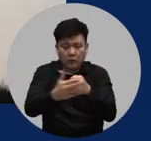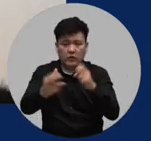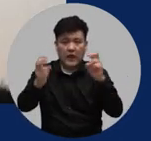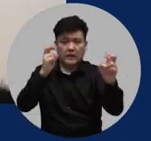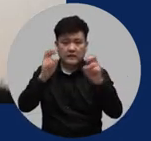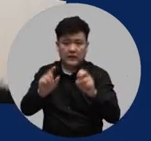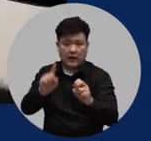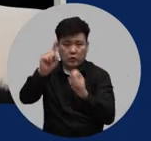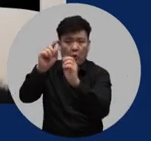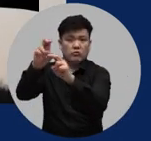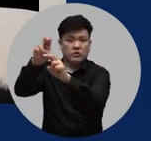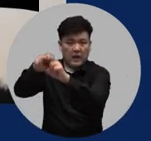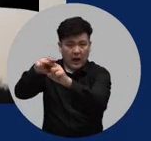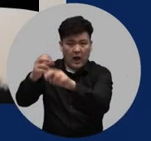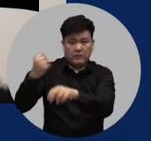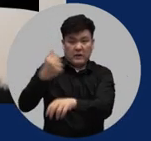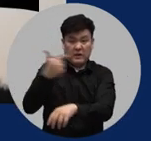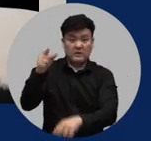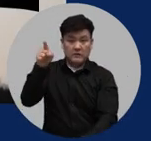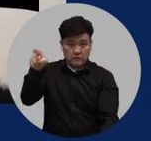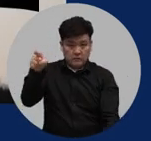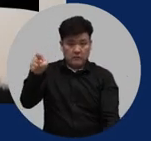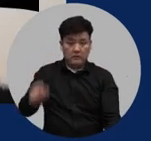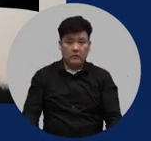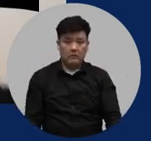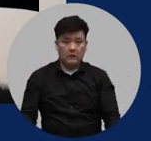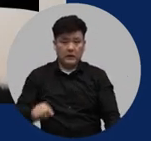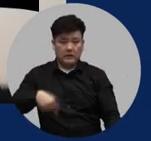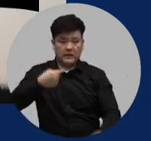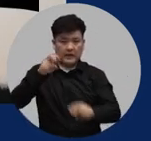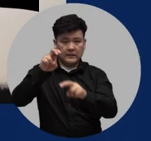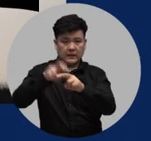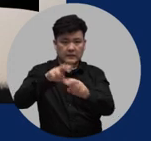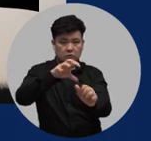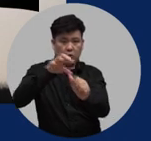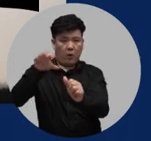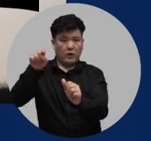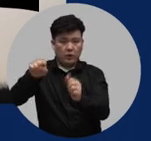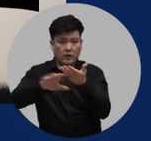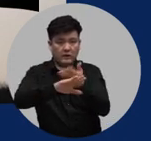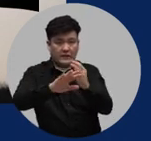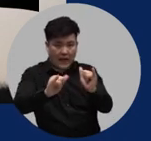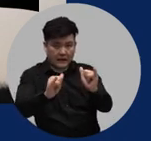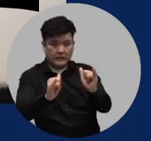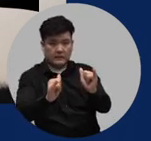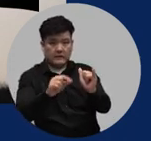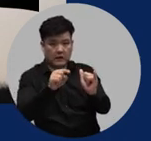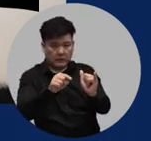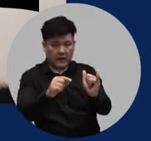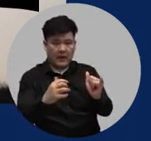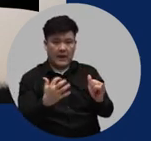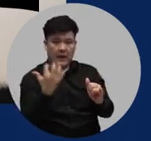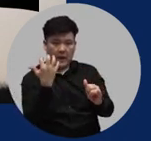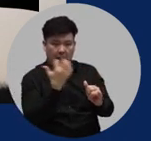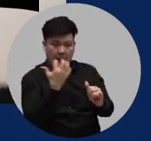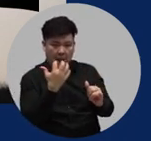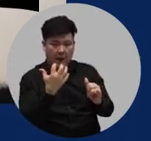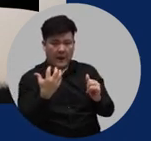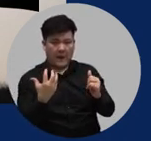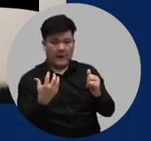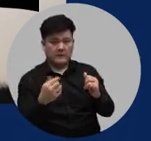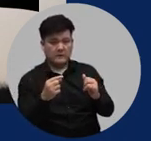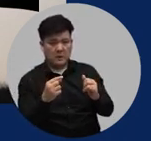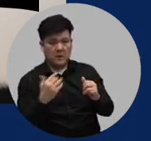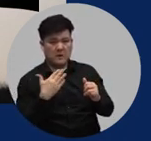직장 내 높은 지위나 영향력을 가진 사람이 자신의 지위를 이용하여 다른 근로자에게 성적 굴욕감